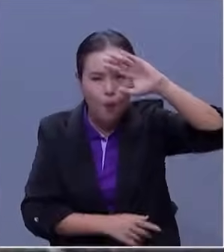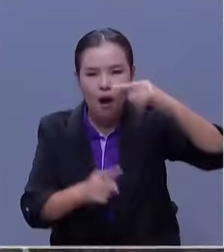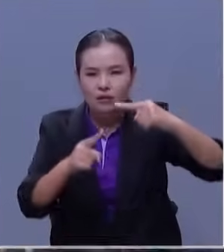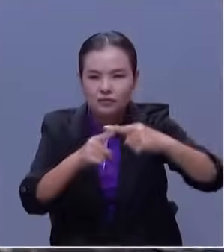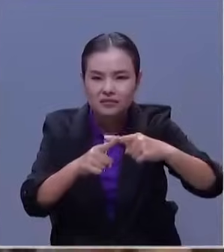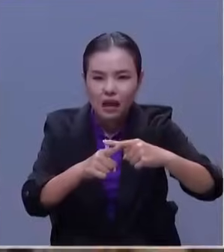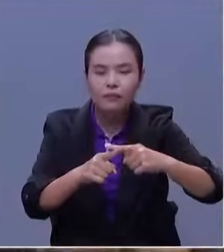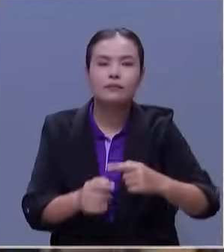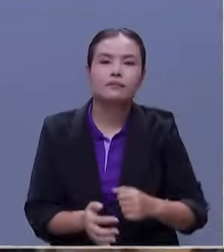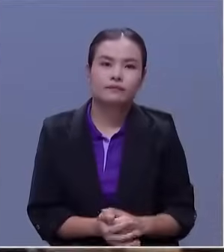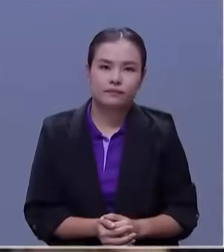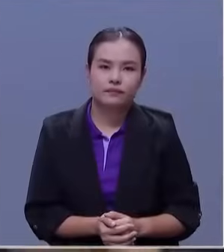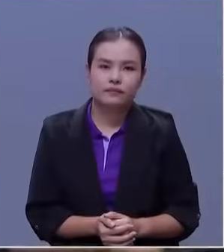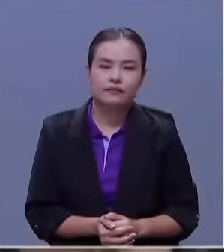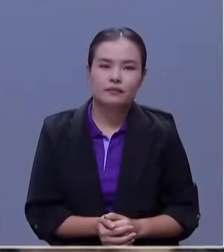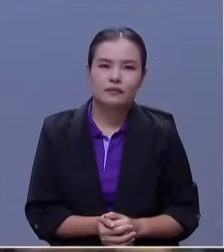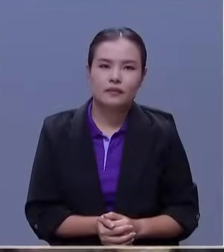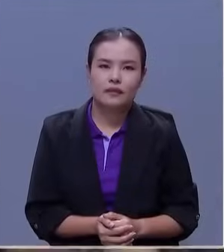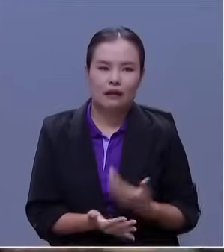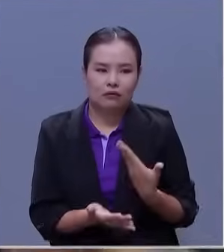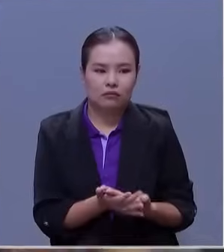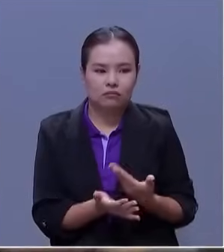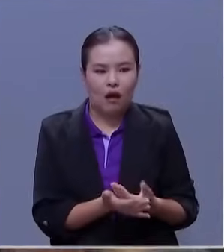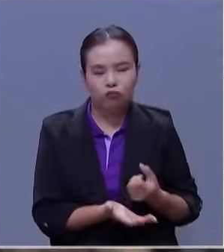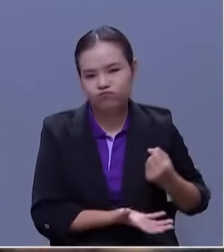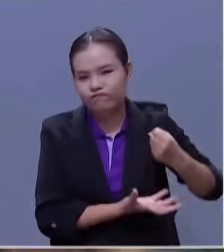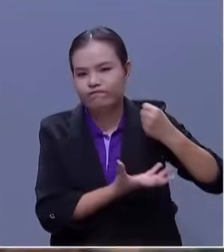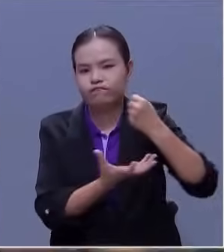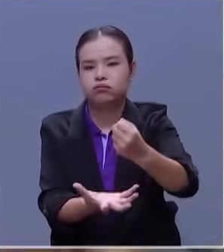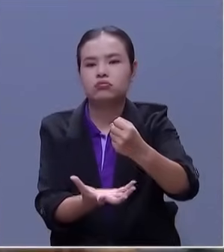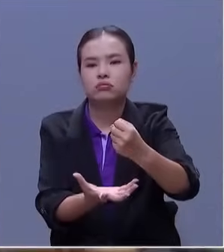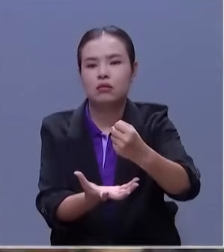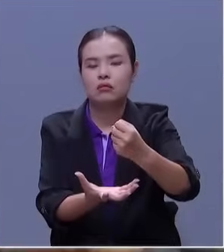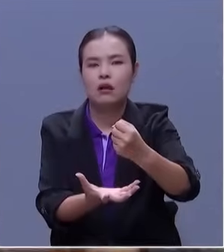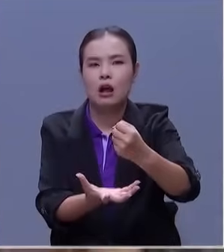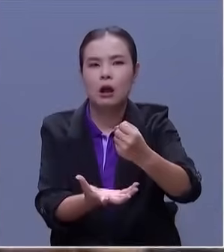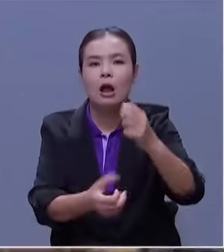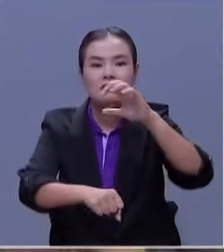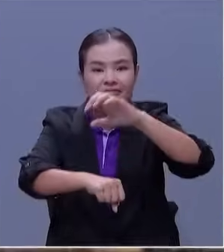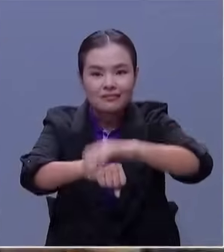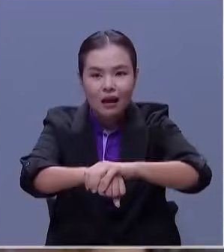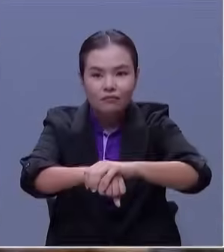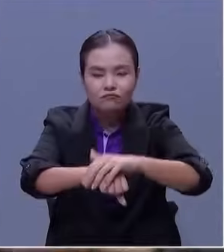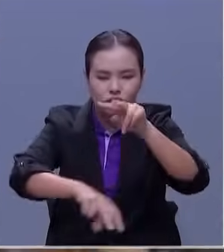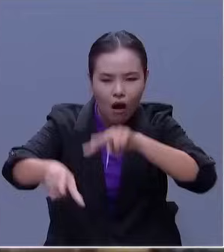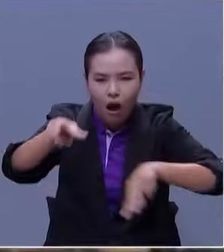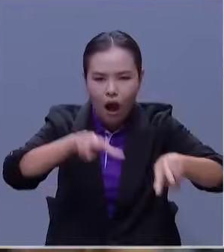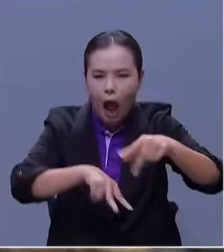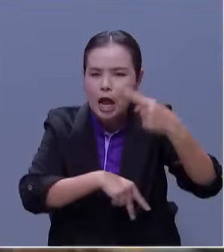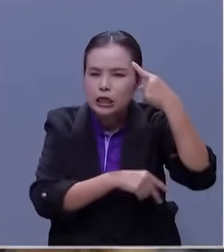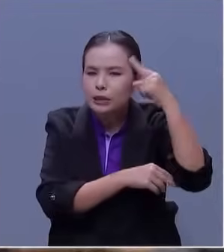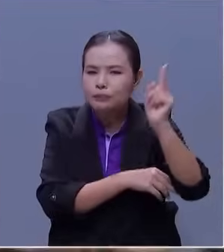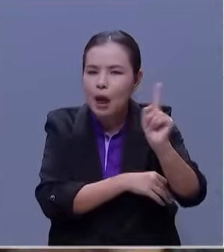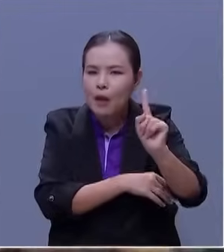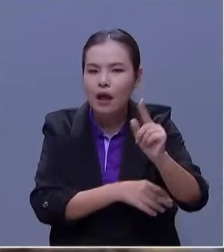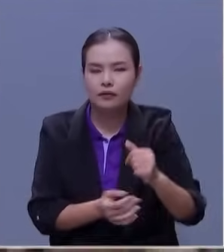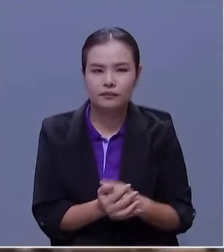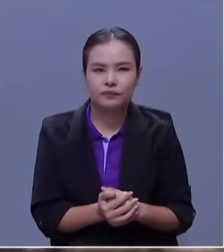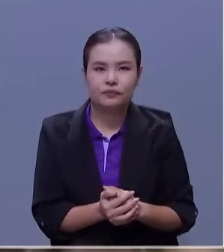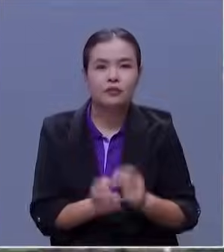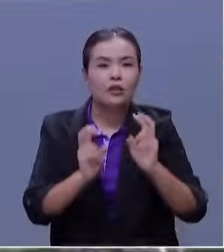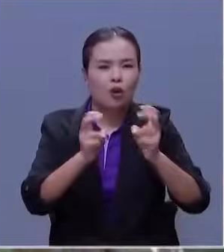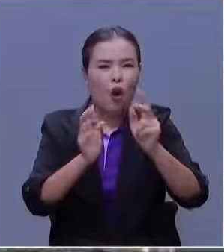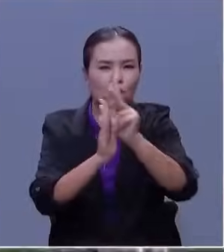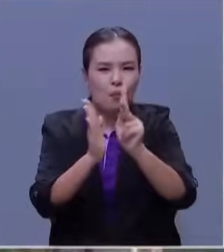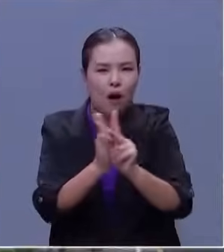าดเจ็บกันเนี่ยหรือแม้แต่เรื่องของงบประมาณมหาศาลนะคุณจอยที่ลงไปในการล่าตัวเสียแป้งเนี่ยท่านคิดเห็นยังไงท่านบอกว่าคือมันเป็นคดี